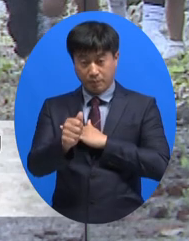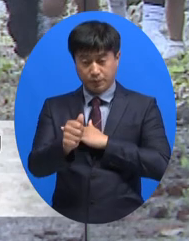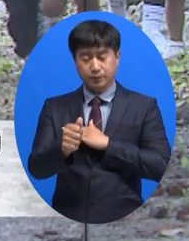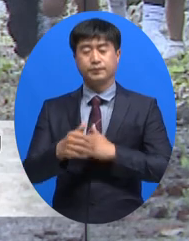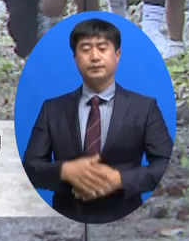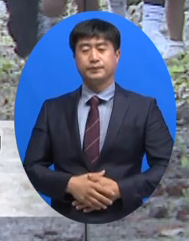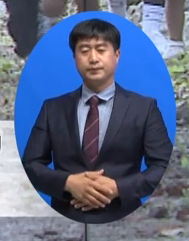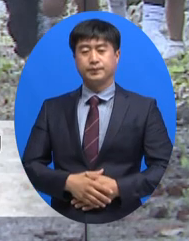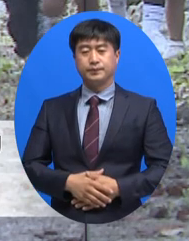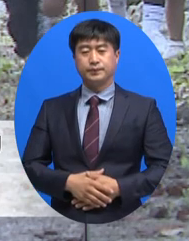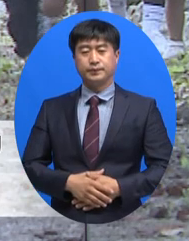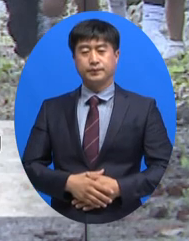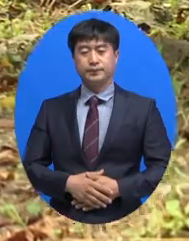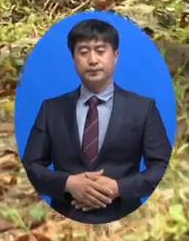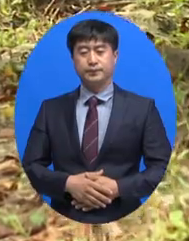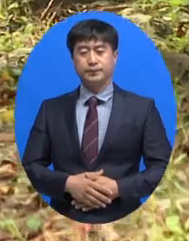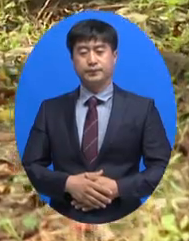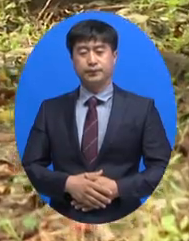함께 만나보시죠.